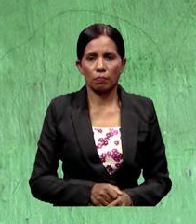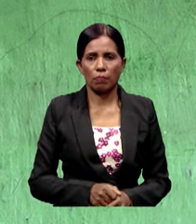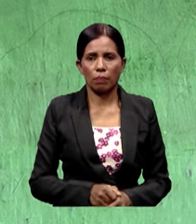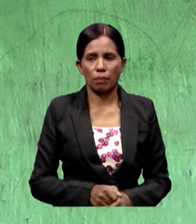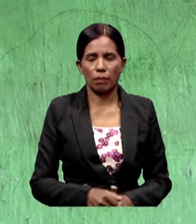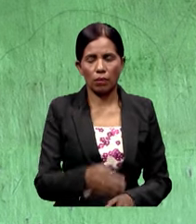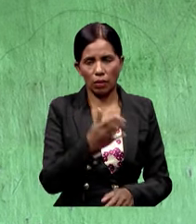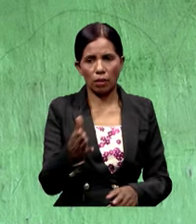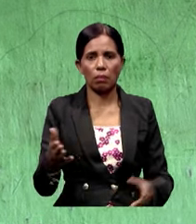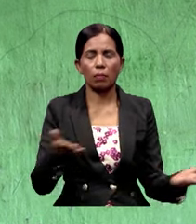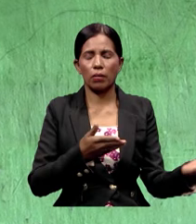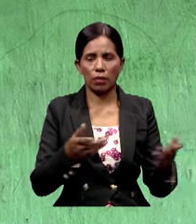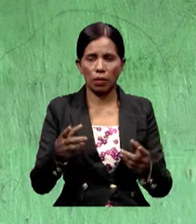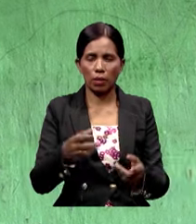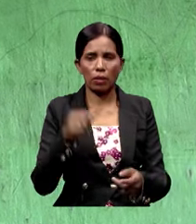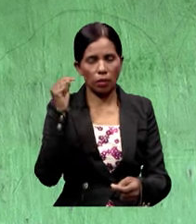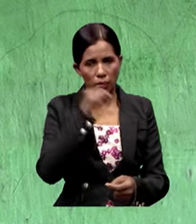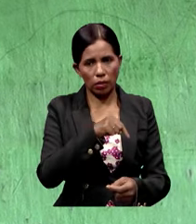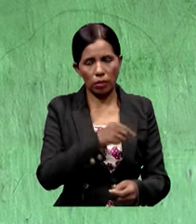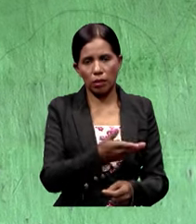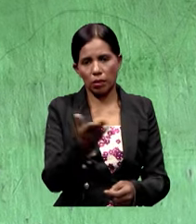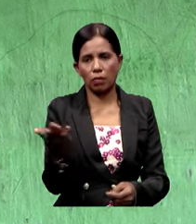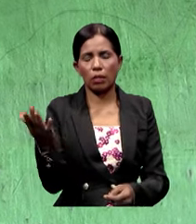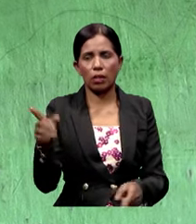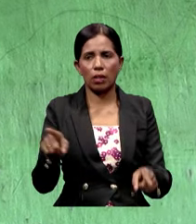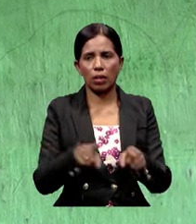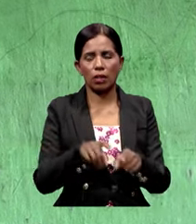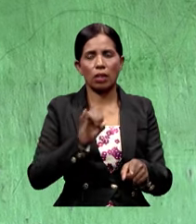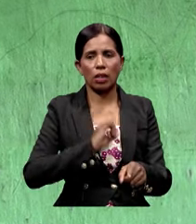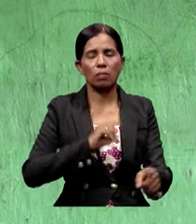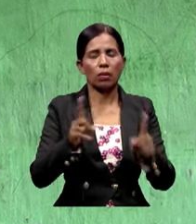Ini oli bosok, ini hanya senai hau makolia.